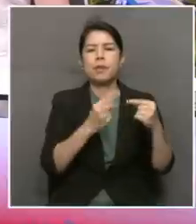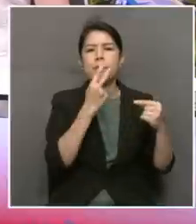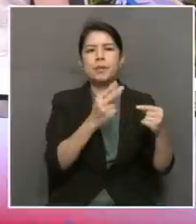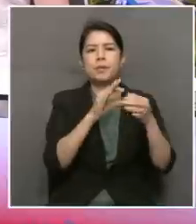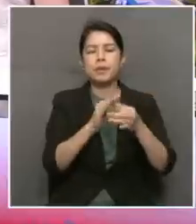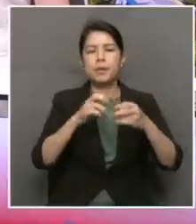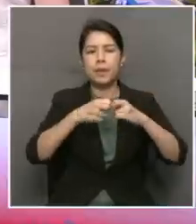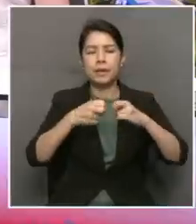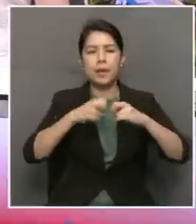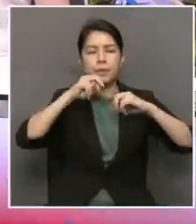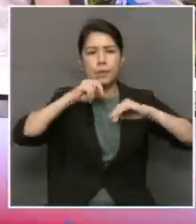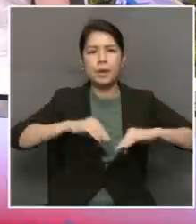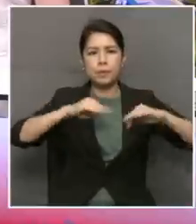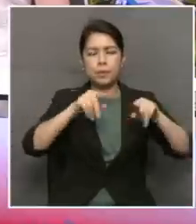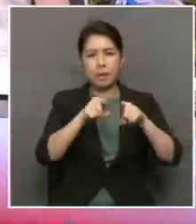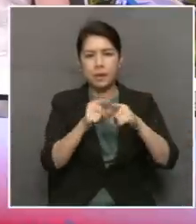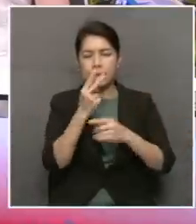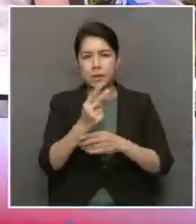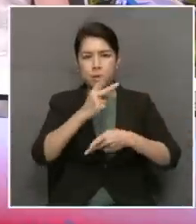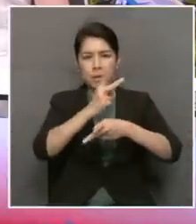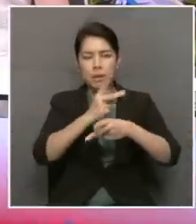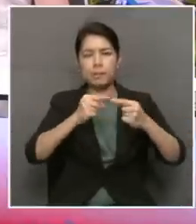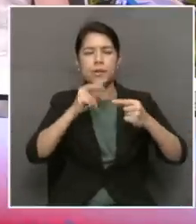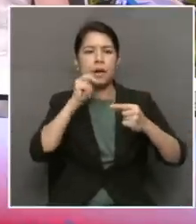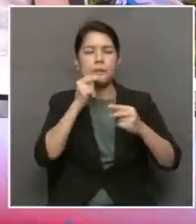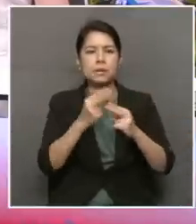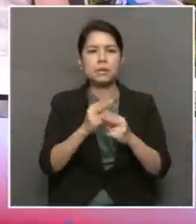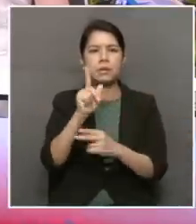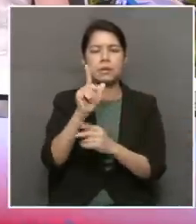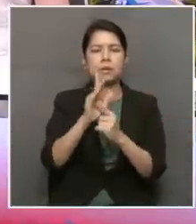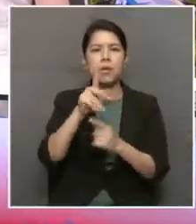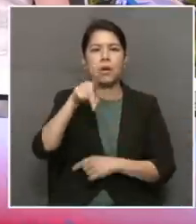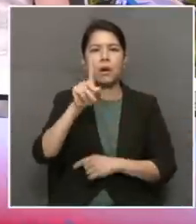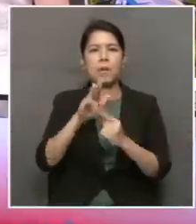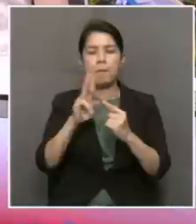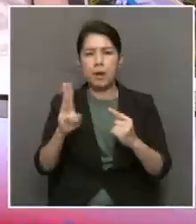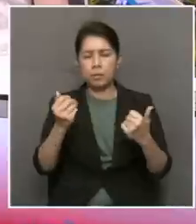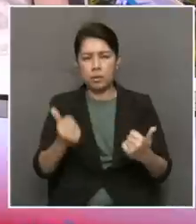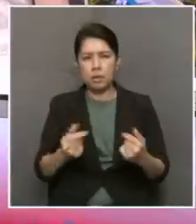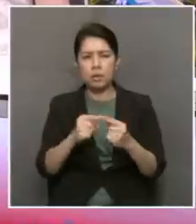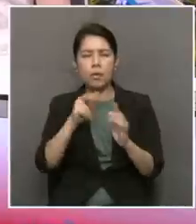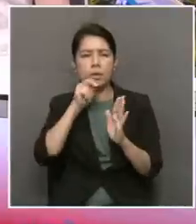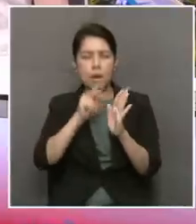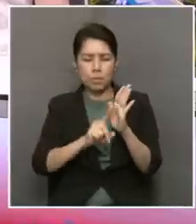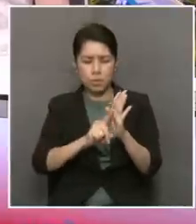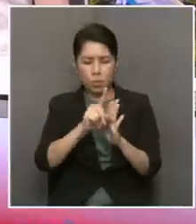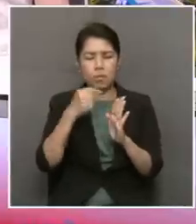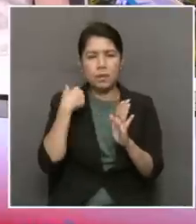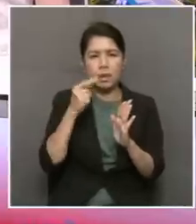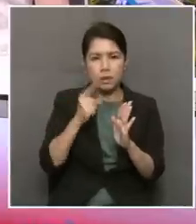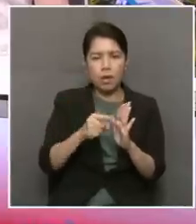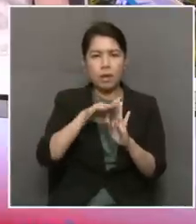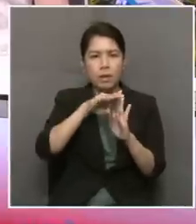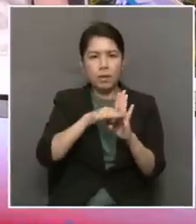เรื่องของน้ำนะครับไปที่เขื่อนลำป่าจังหวัดกาฬสินธุ์กันหน่อยตอนนี้ระดับน้ำเกินความจุแล้วก็ต้องเร่งระบายน้ำลงสู่แม่น้ำ